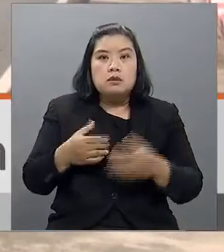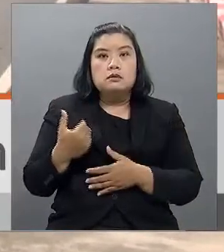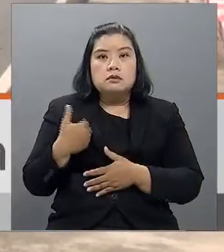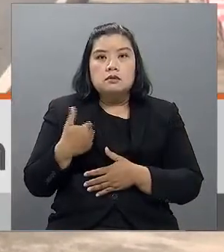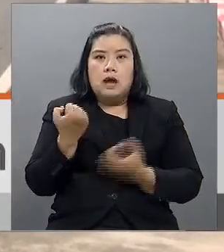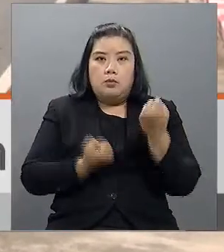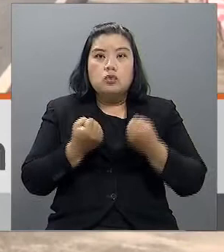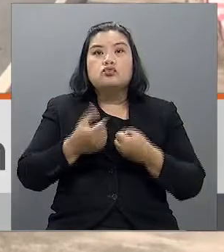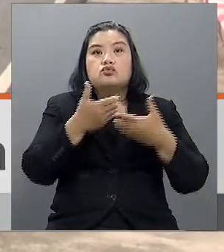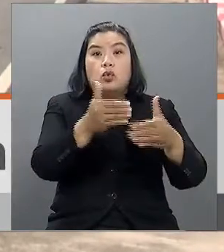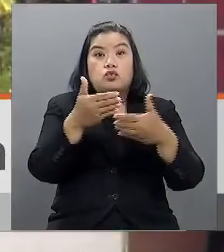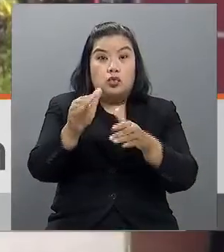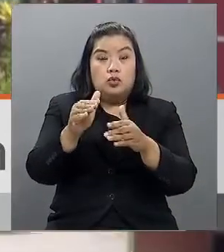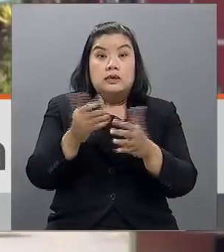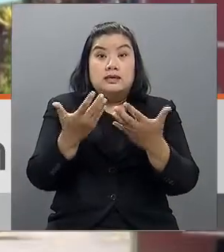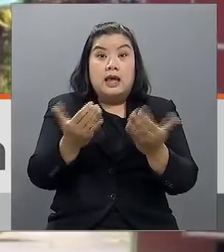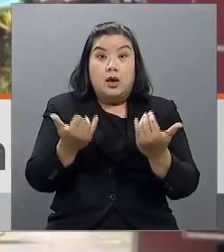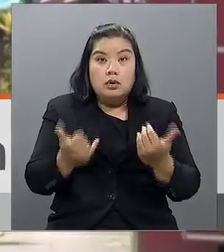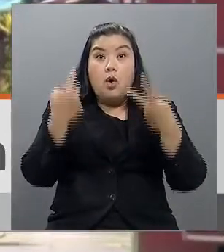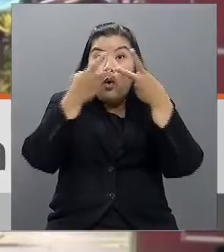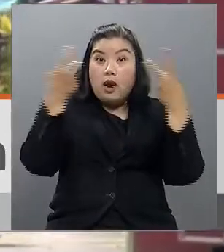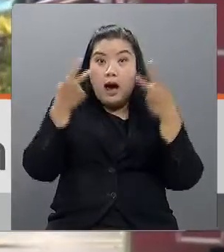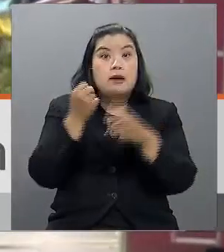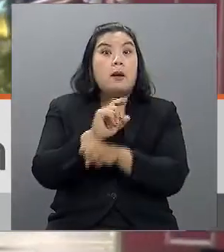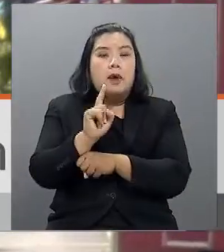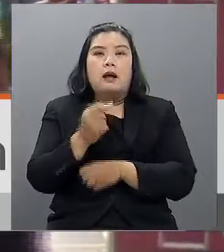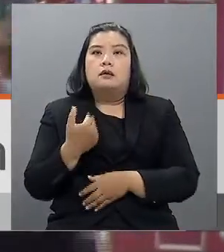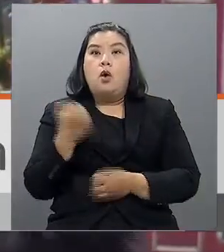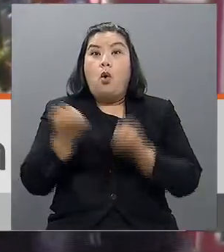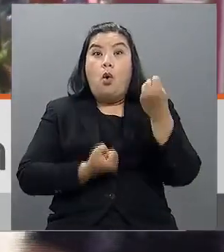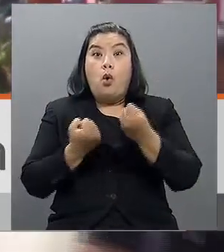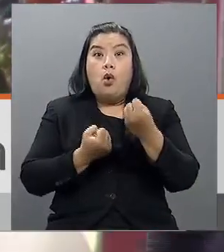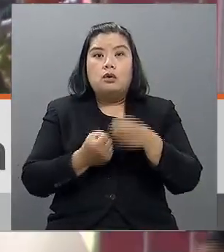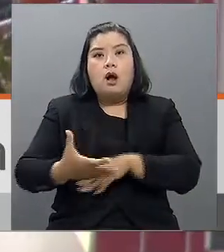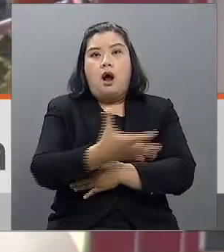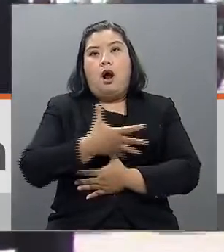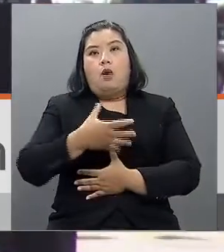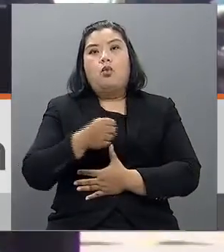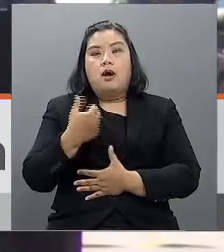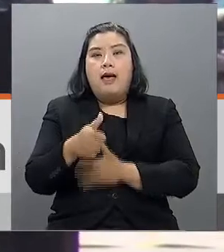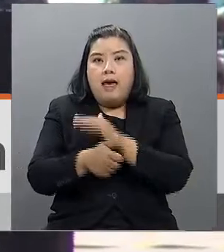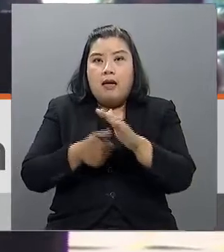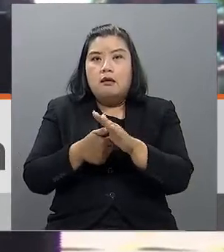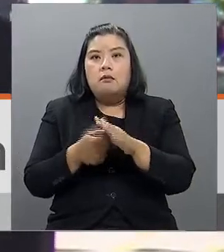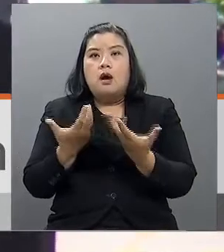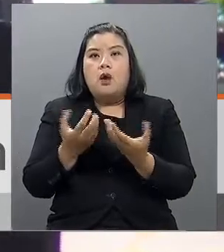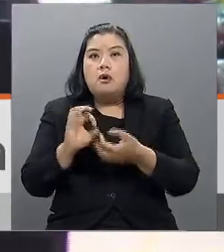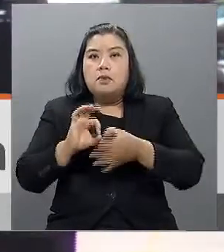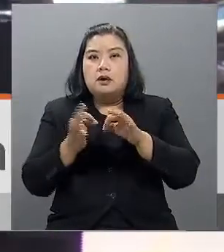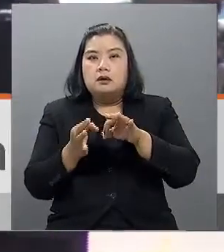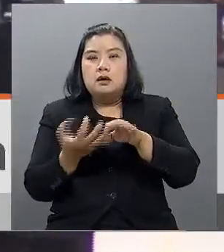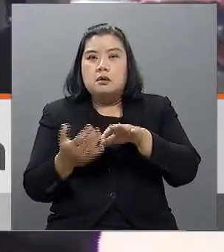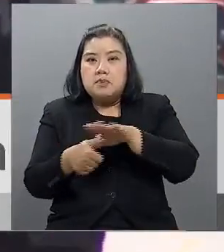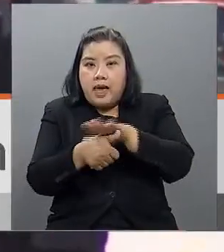นะคะก่อนที่ผู้ก่อเหตุนะคะจะมีการปล้นรถยนต์ไปใช้ในการก่อเหตุถูกต้องระเบิดในรถแล้วก็จอดไว้ที่หลังสถานี